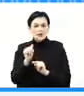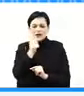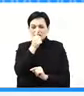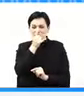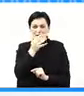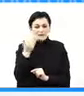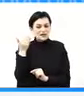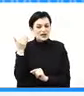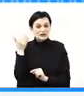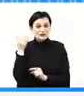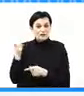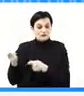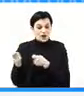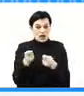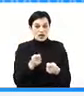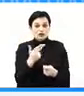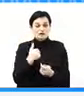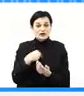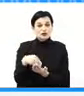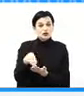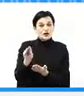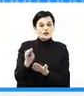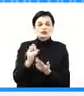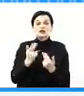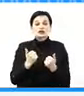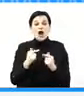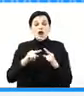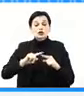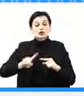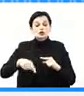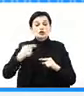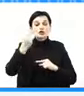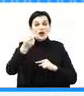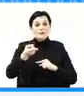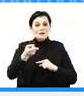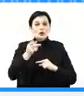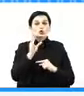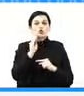წინ ჩამოვიყვანეთ და შევისხიდეთ, და შემდეგ ეტაპზე,